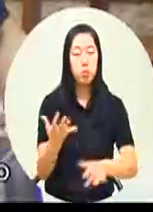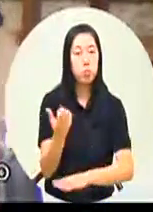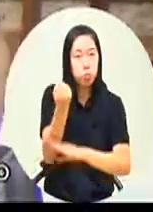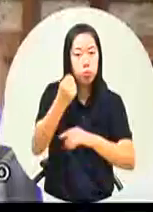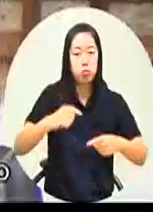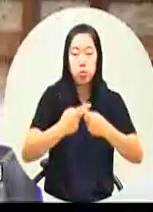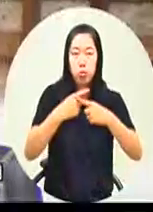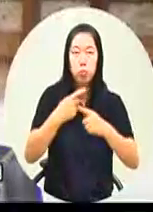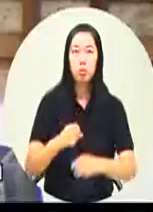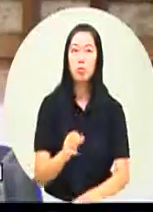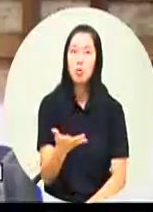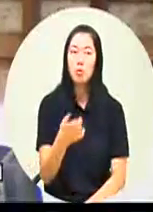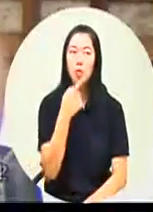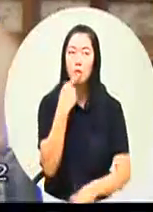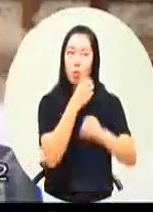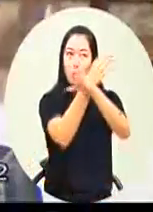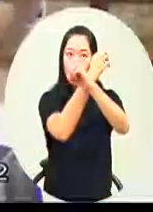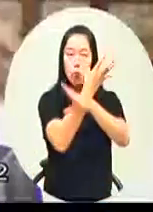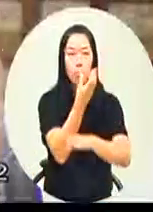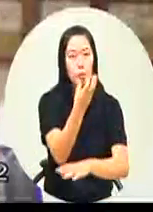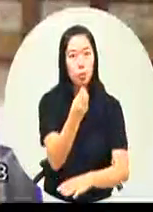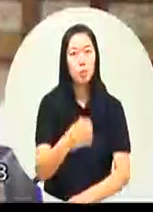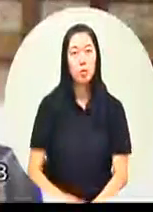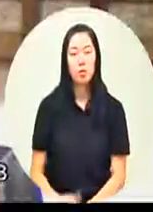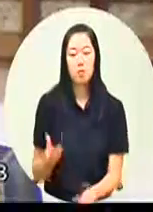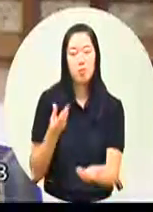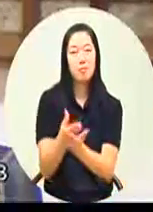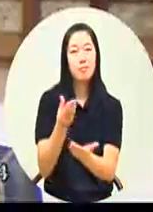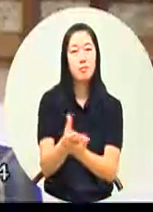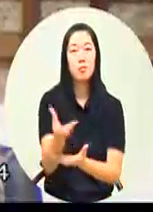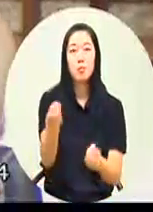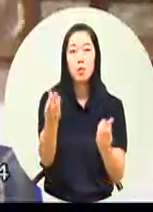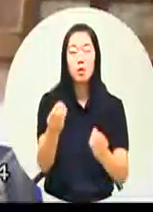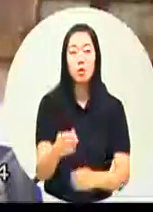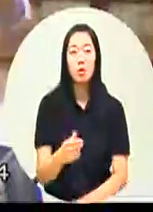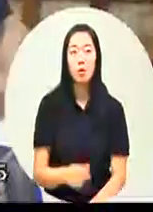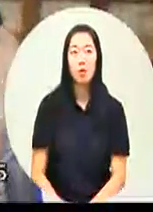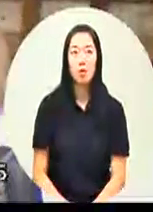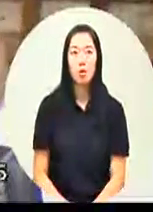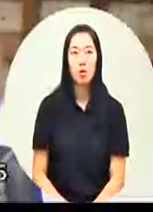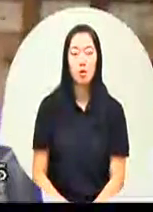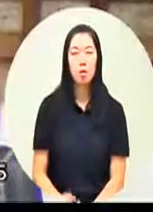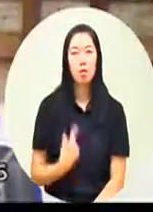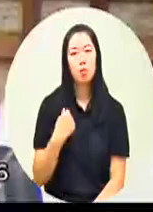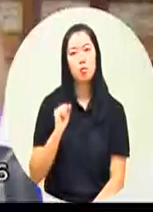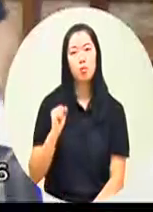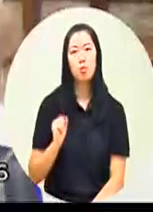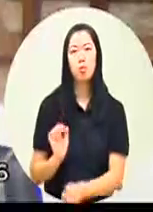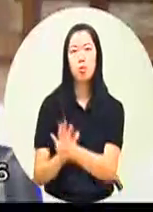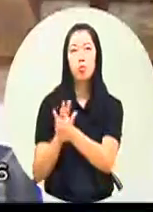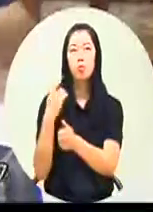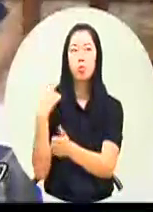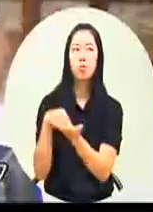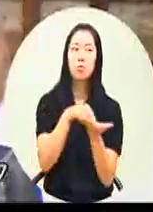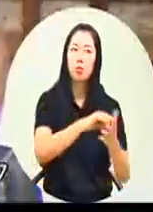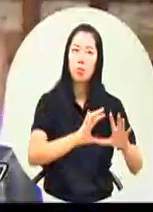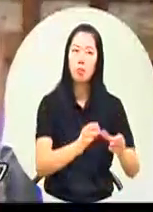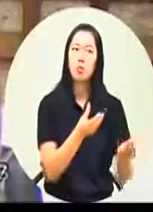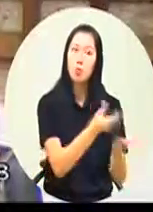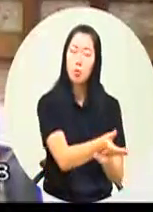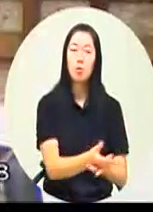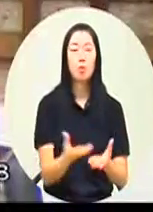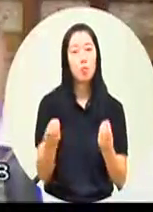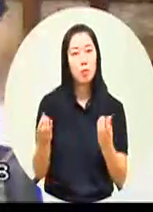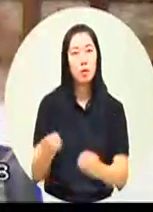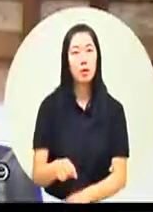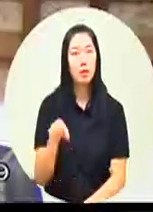没有红绿灯，那没有人赔偿怎么办呢？我们又不能鼓励他说，你来申请国赔啊，他为什么把你要下